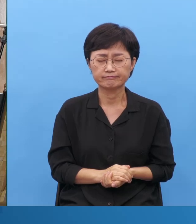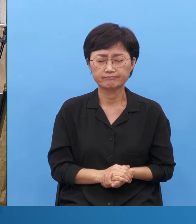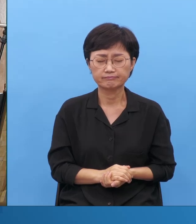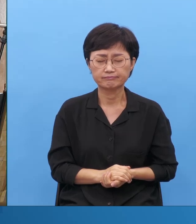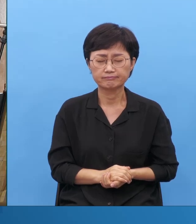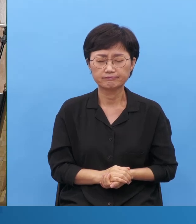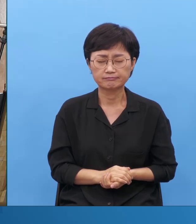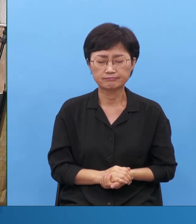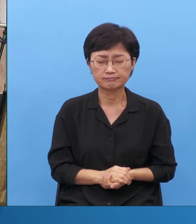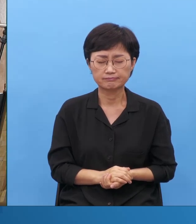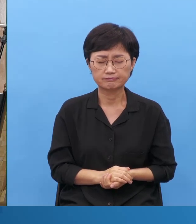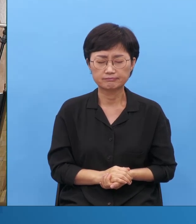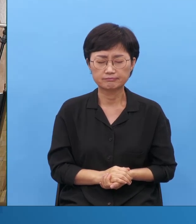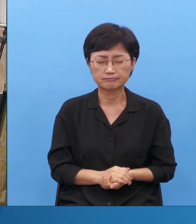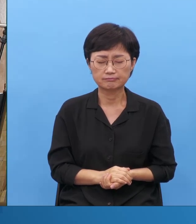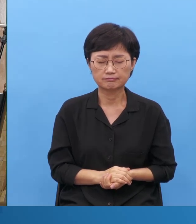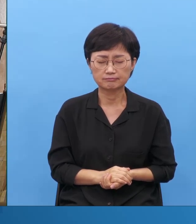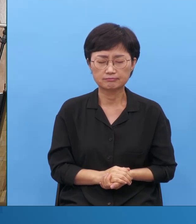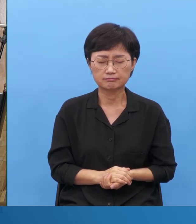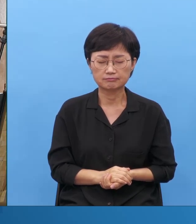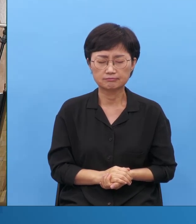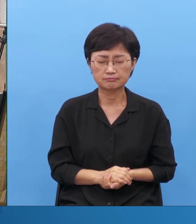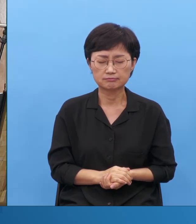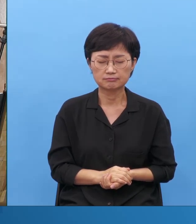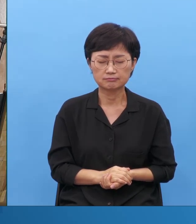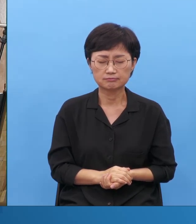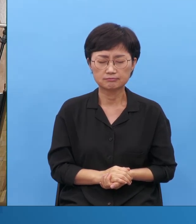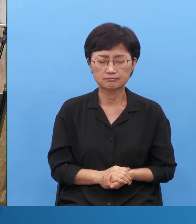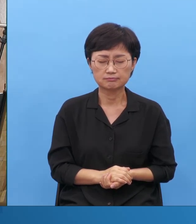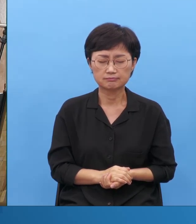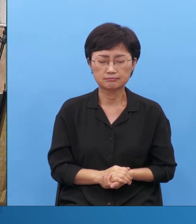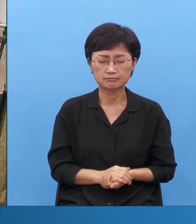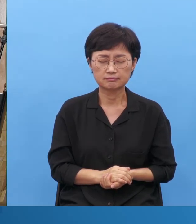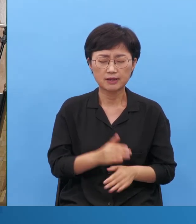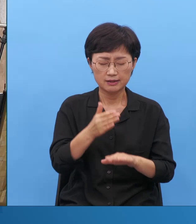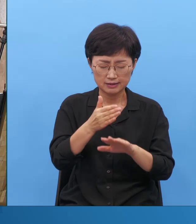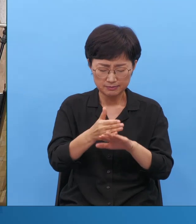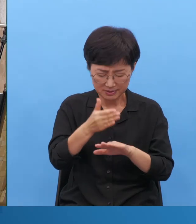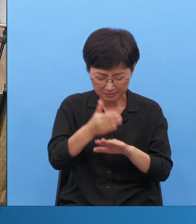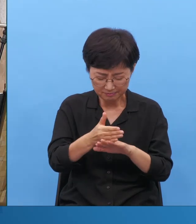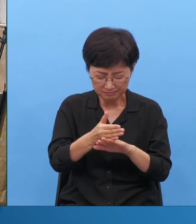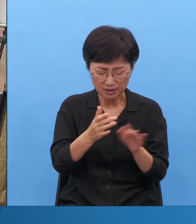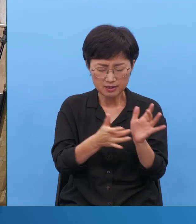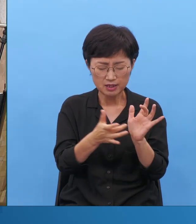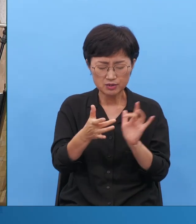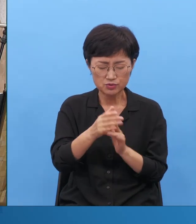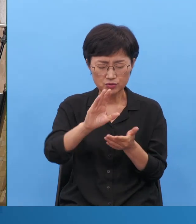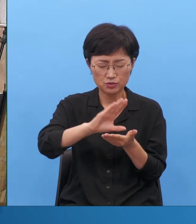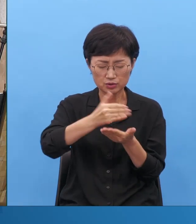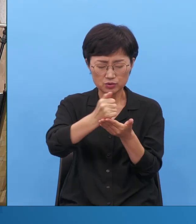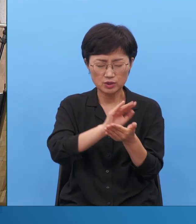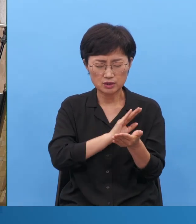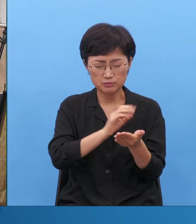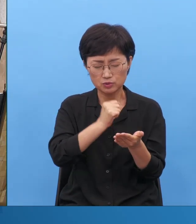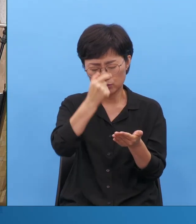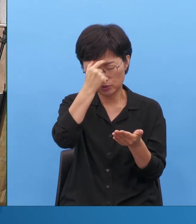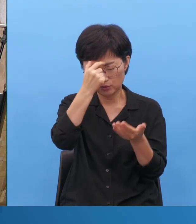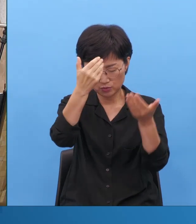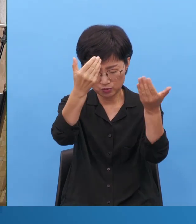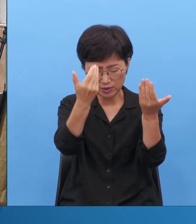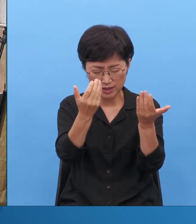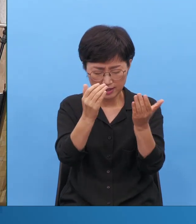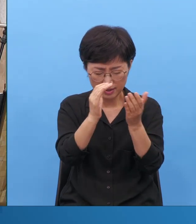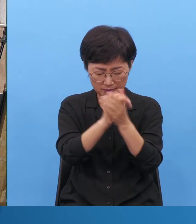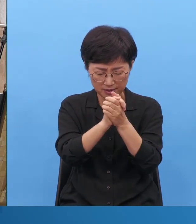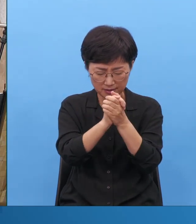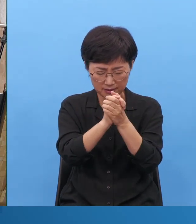may the entire congregation gain spiritual strength and grace. 감사드리며 예수 그리스도 이름으로 기도합니다. We give you 아멘. thanks and